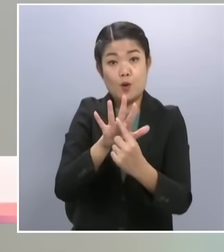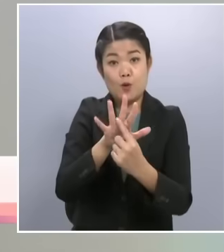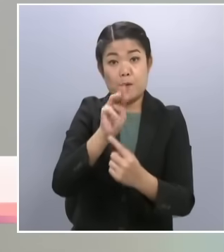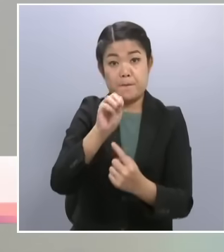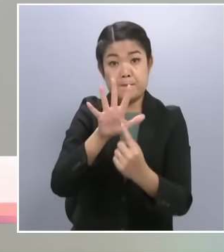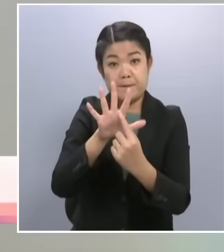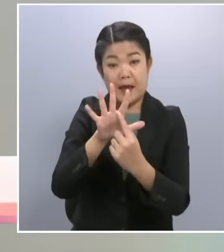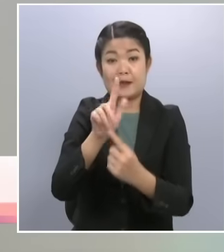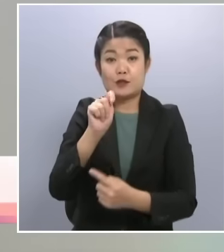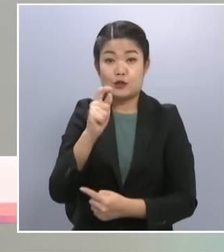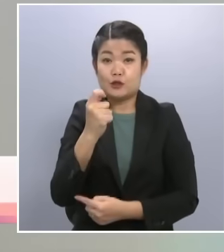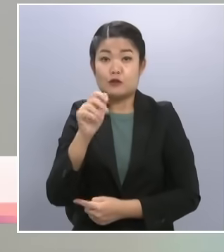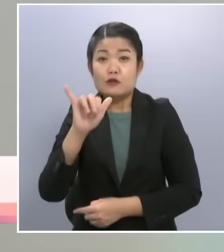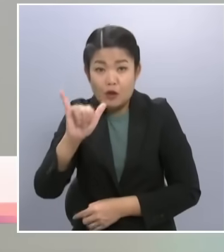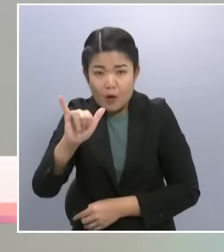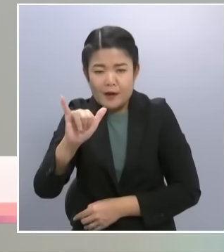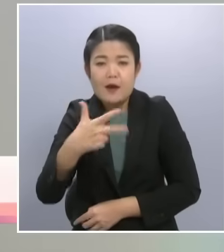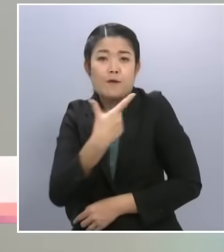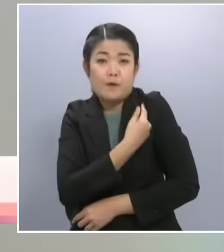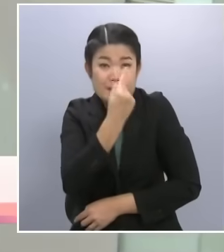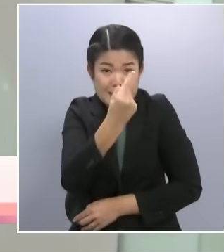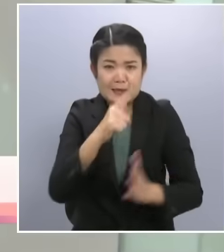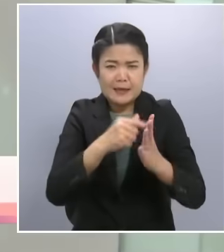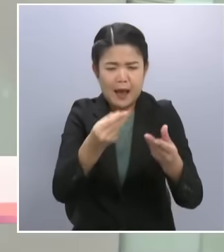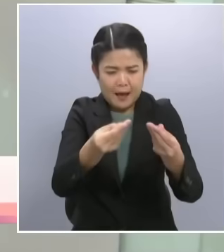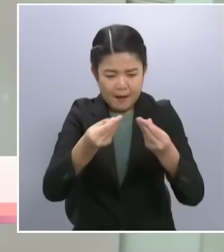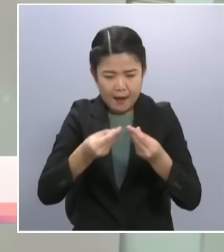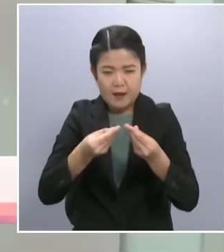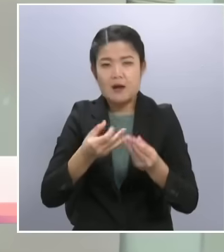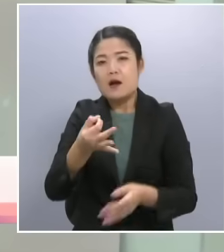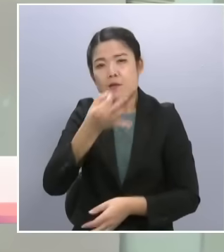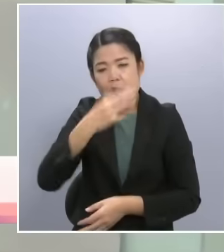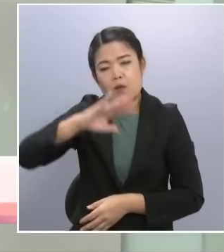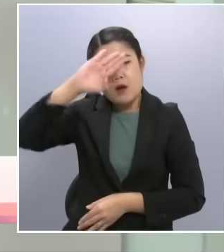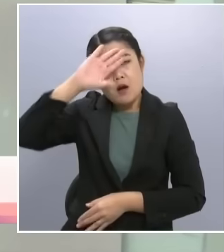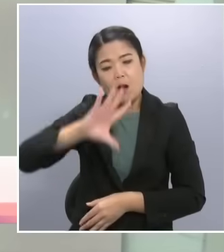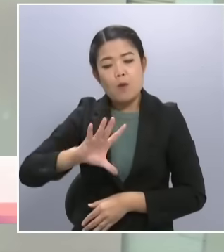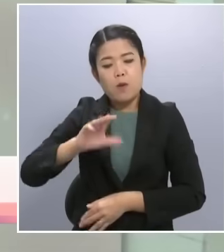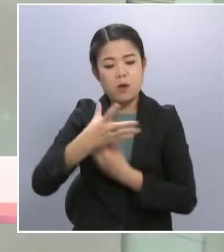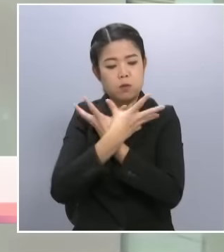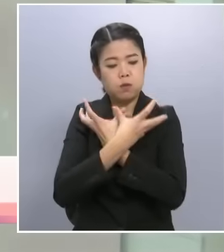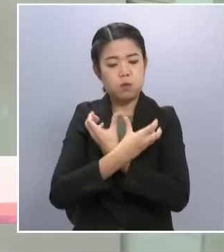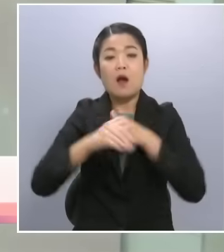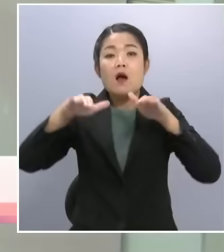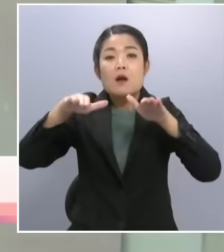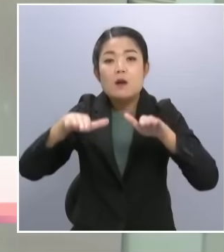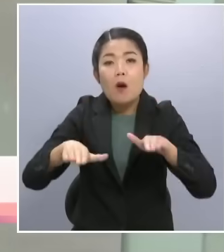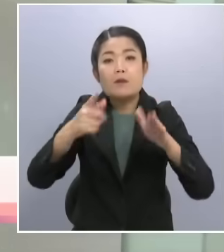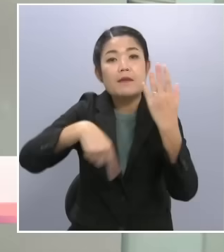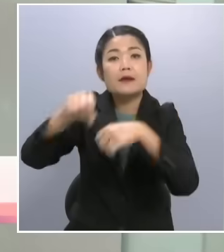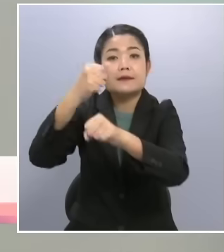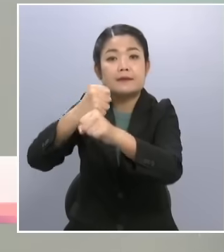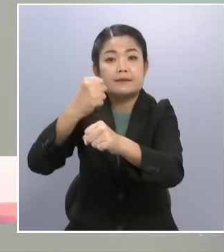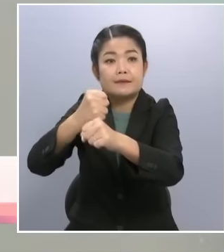นึงแล้วก็จ่ายยาให้มาทานต่อที่บ้านหลังจากนั้นอาการดีขึ้นไม่มีไข้หายเจ็บตามตัวเธอก็กลับไปทำงานตามปกติ